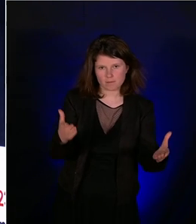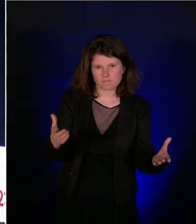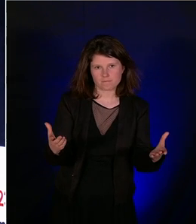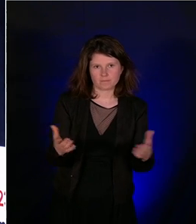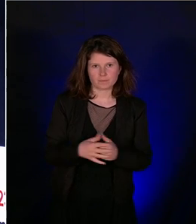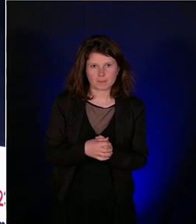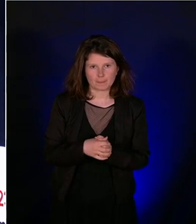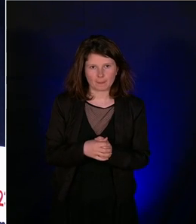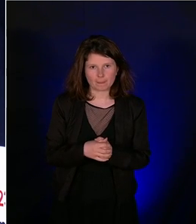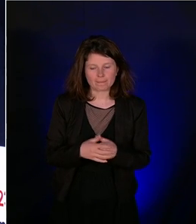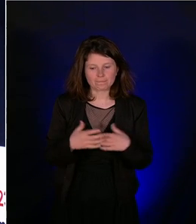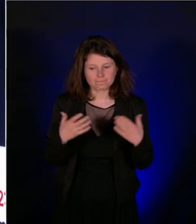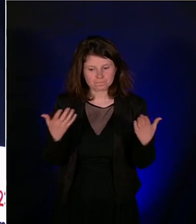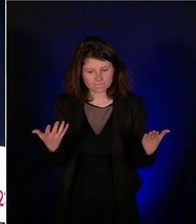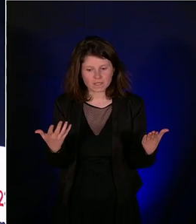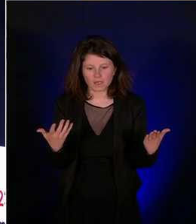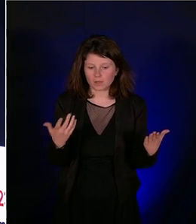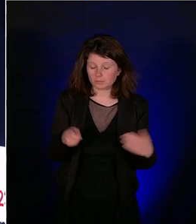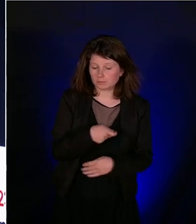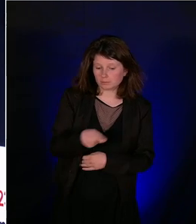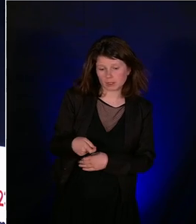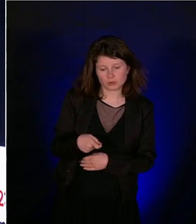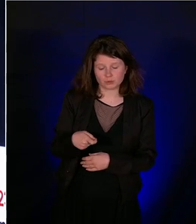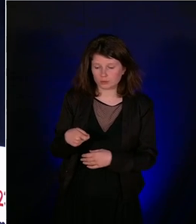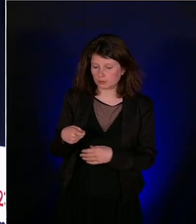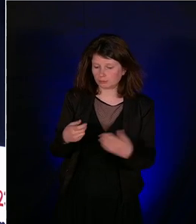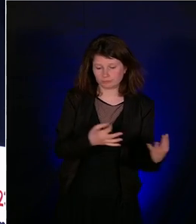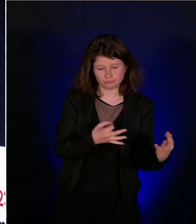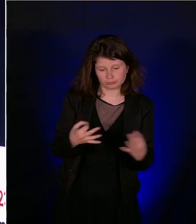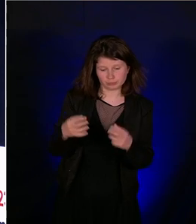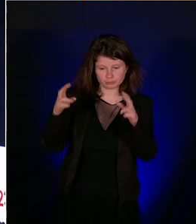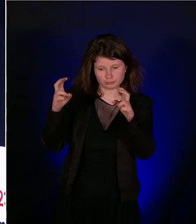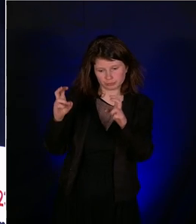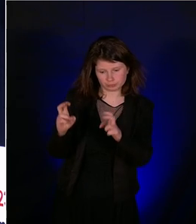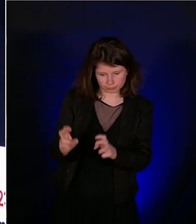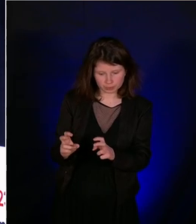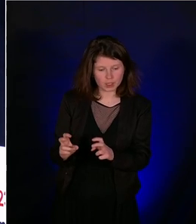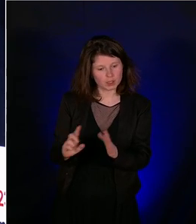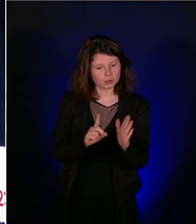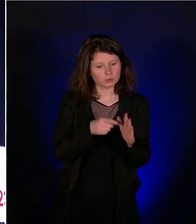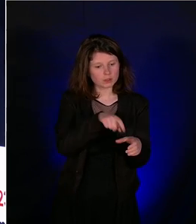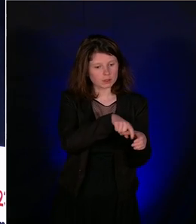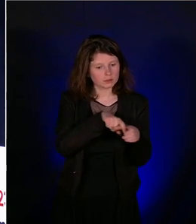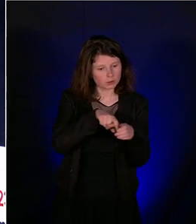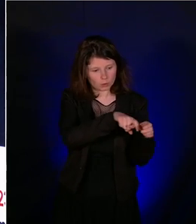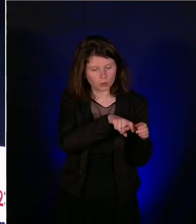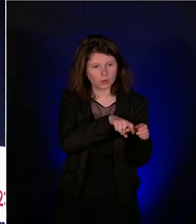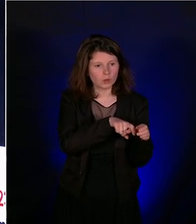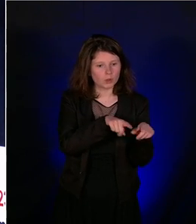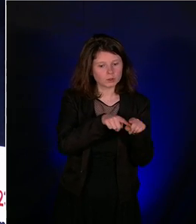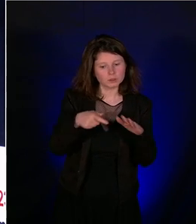si sont en constante diminution de droits syndicaux inhérents à la responsabilité et à la prise en charge